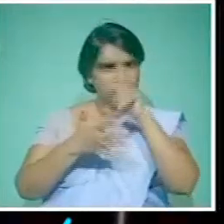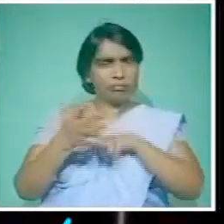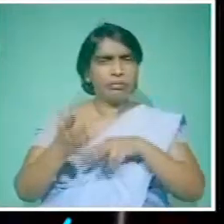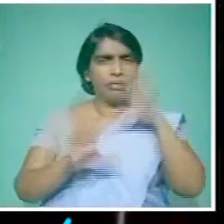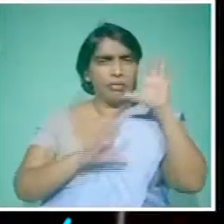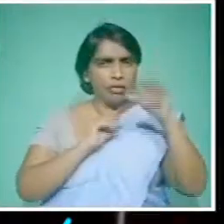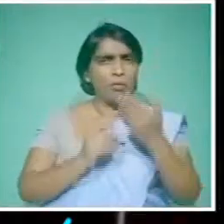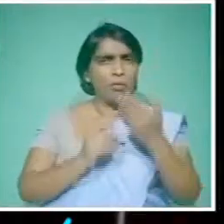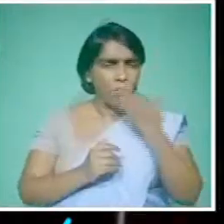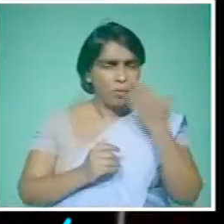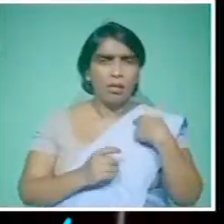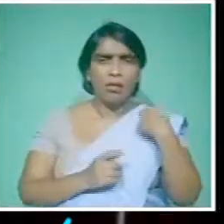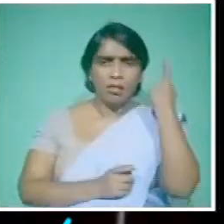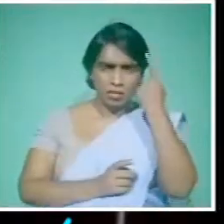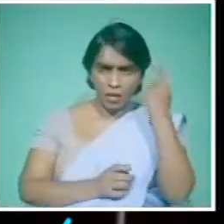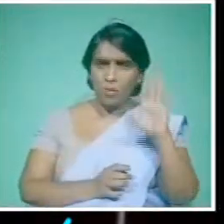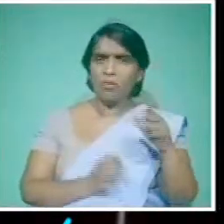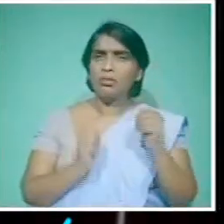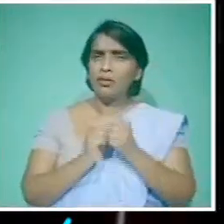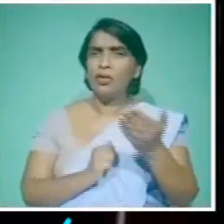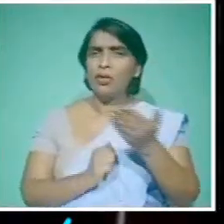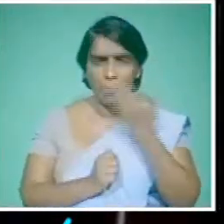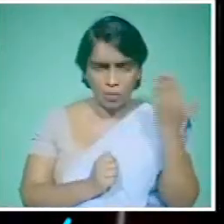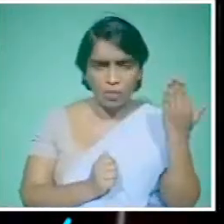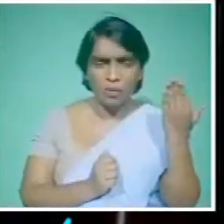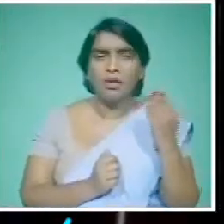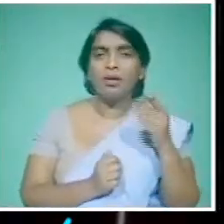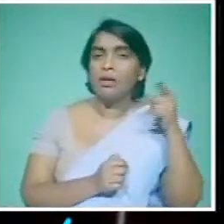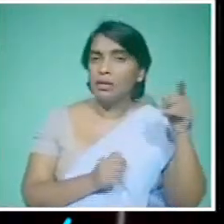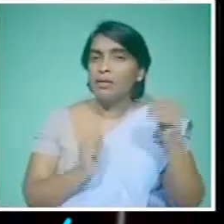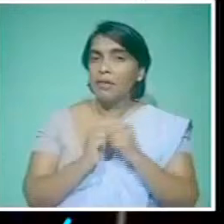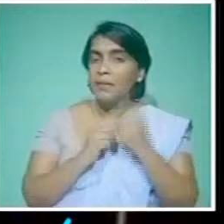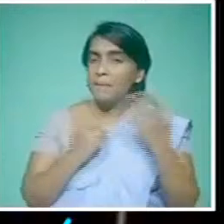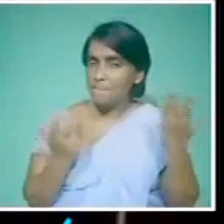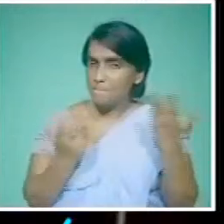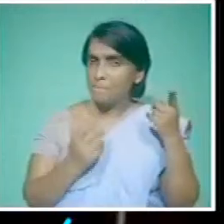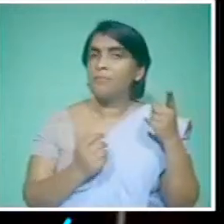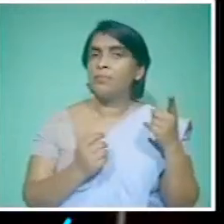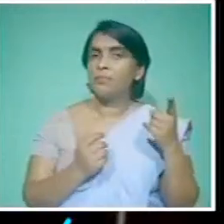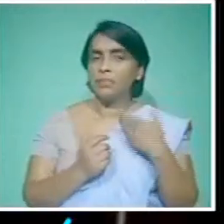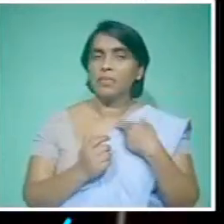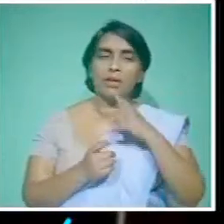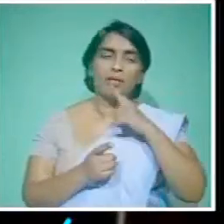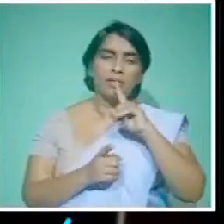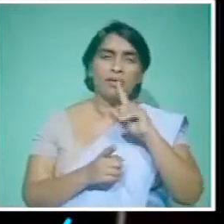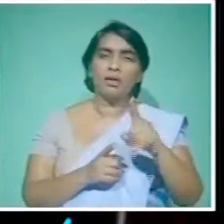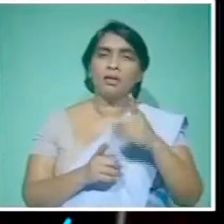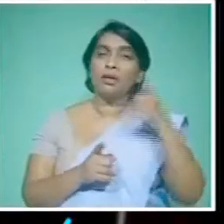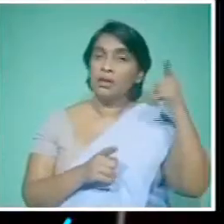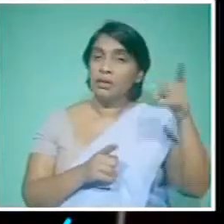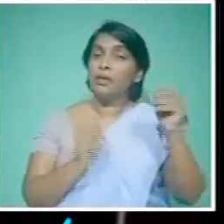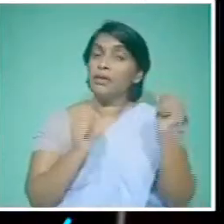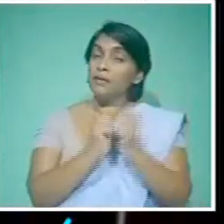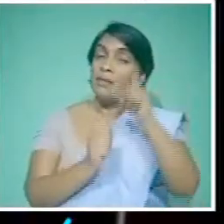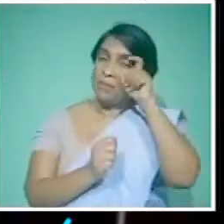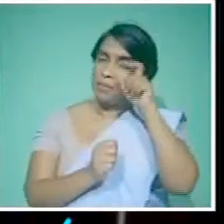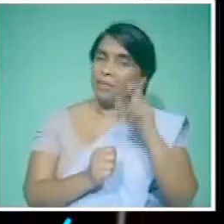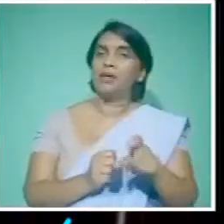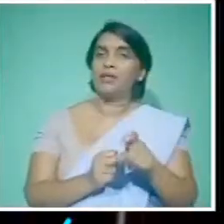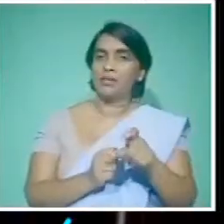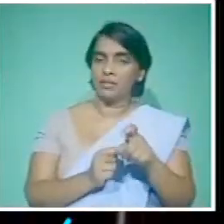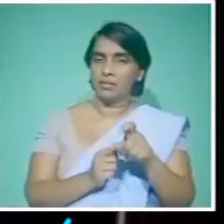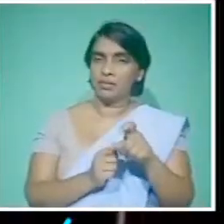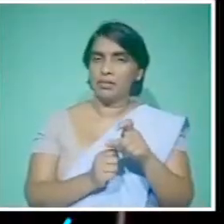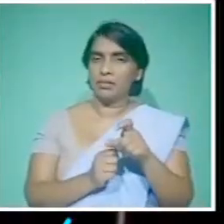තියනවද කියලා හැම නැත්තම් දැනුවත්ද කියලා එහෙම කරන්න පුළුවන් කියන එක. එහෙම කරන්න බැරි නම් මම විශ්වාස කරනවා ගිහින් ඒක කරන්න ගිහිලා